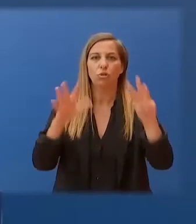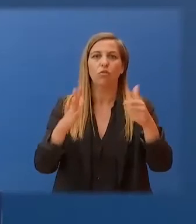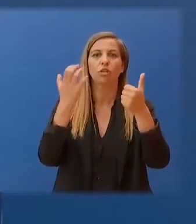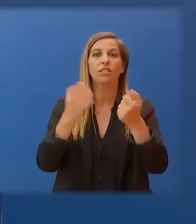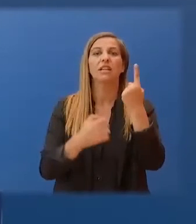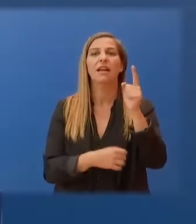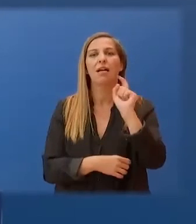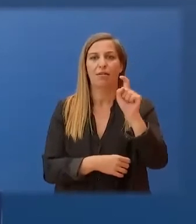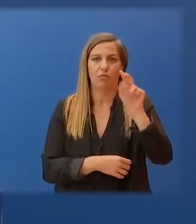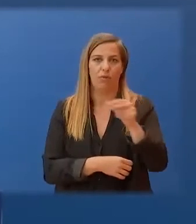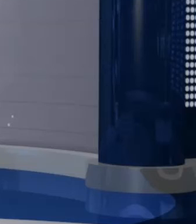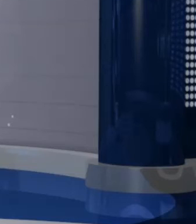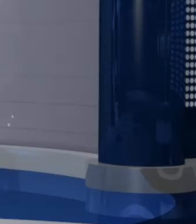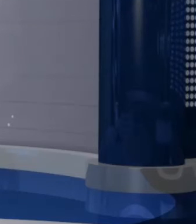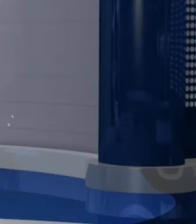1.861.000.000 ευρώ.